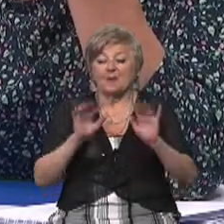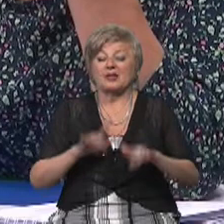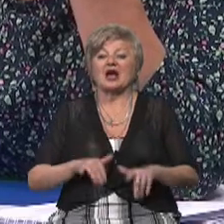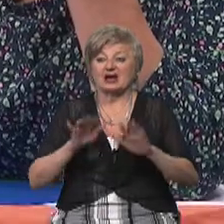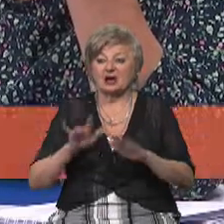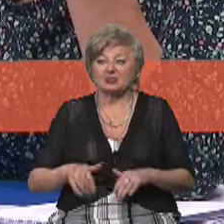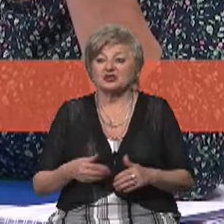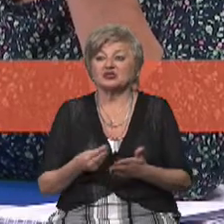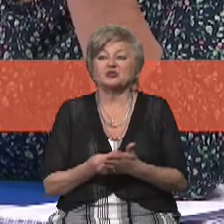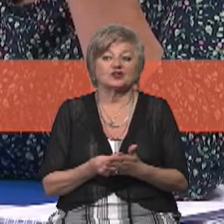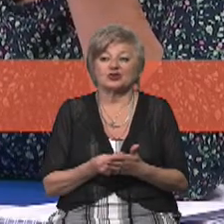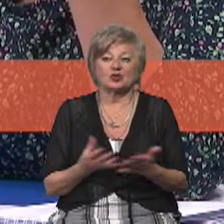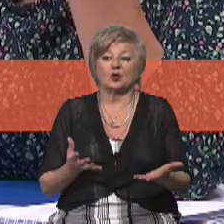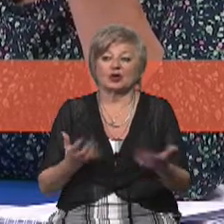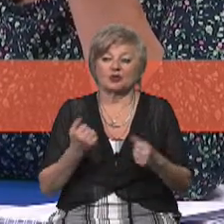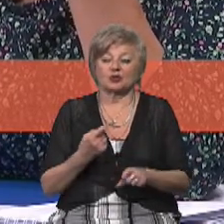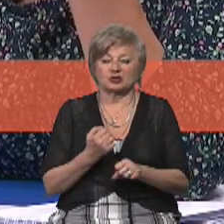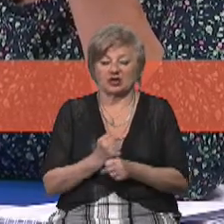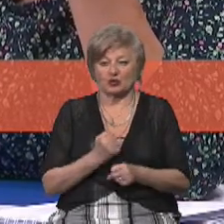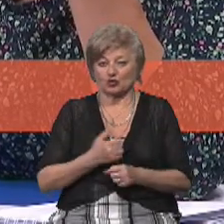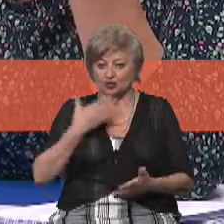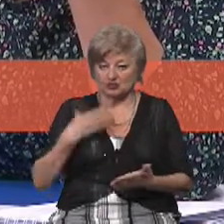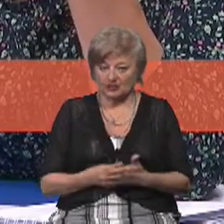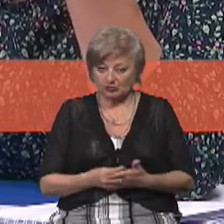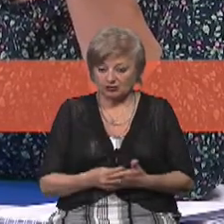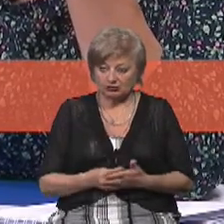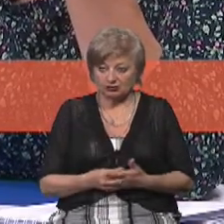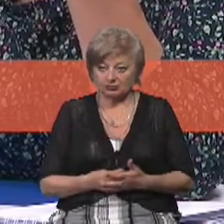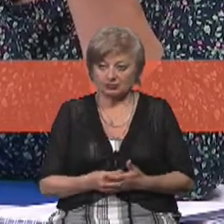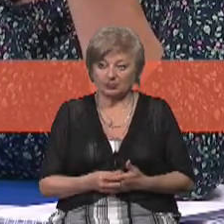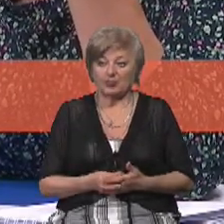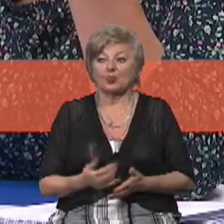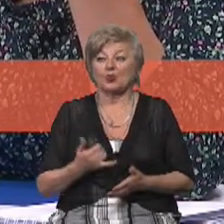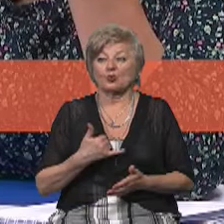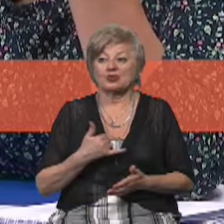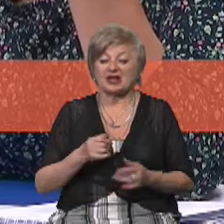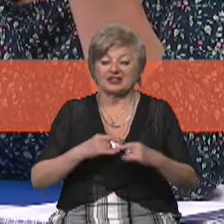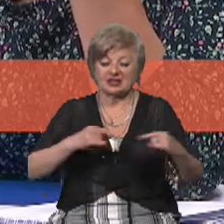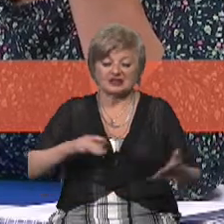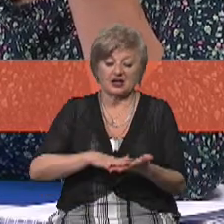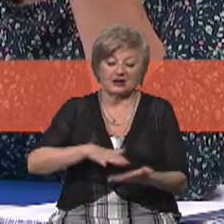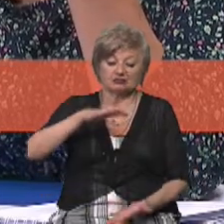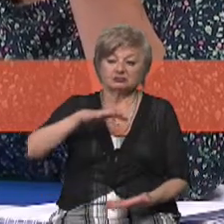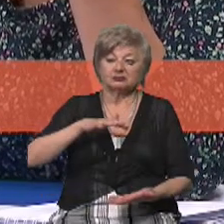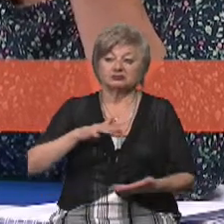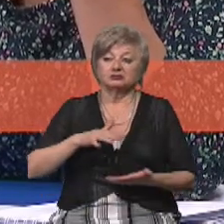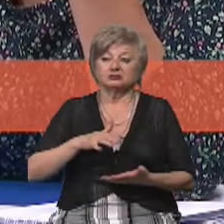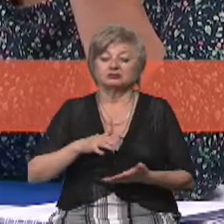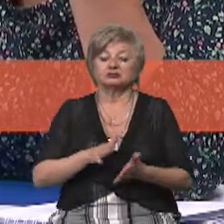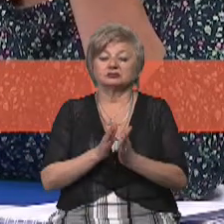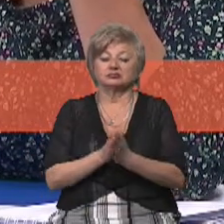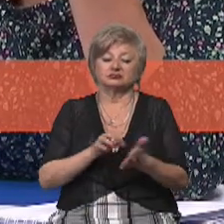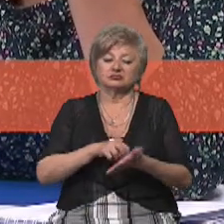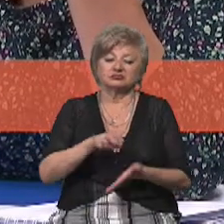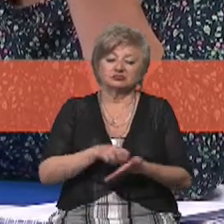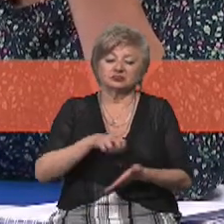достаточно дорого берут за свою работу. Вот. Поэтому у меня на столе лежит вот такая вот пачка обращений и